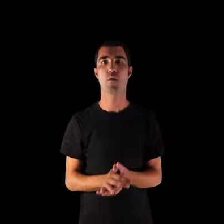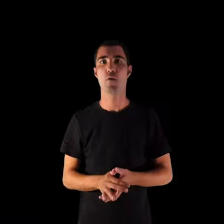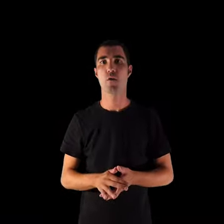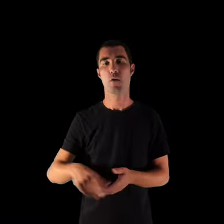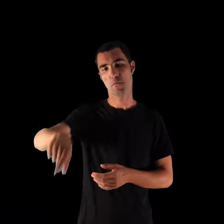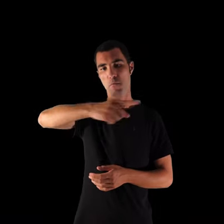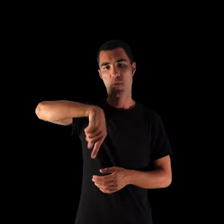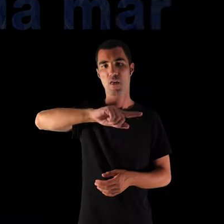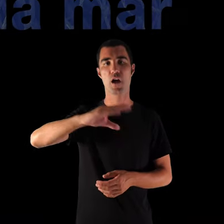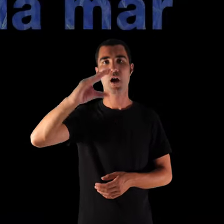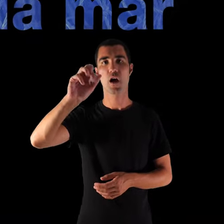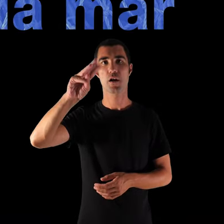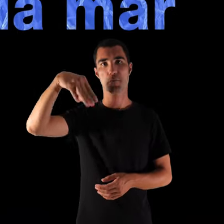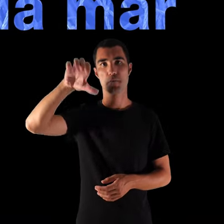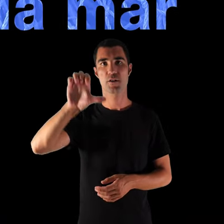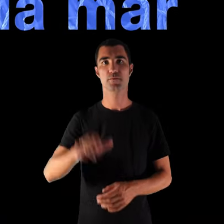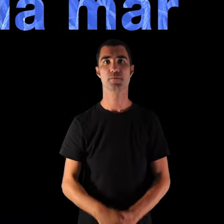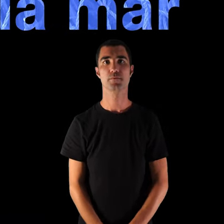Carme.